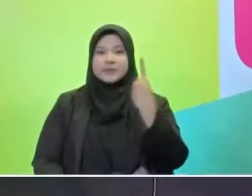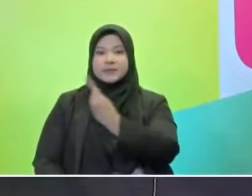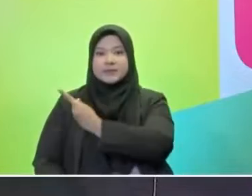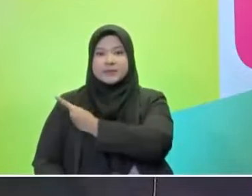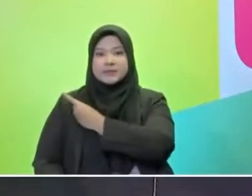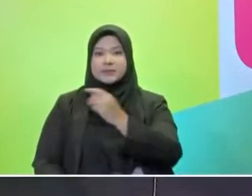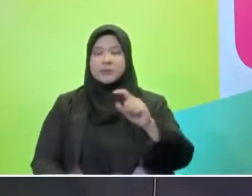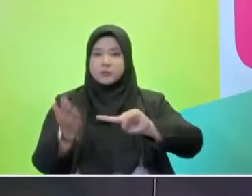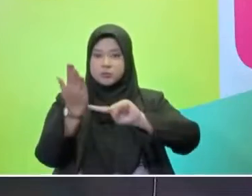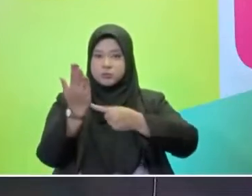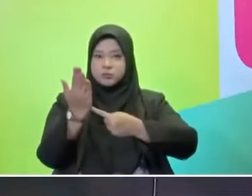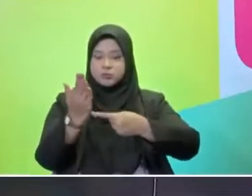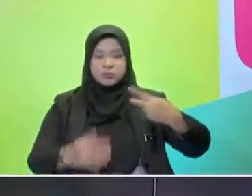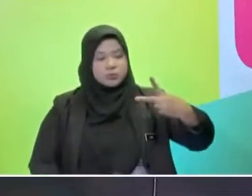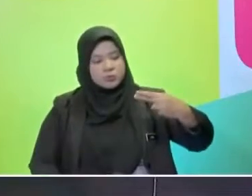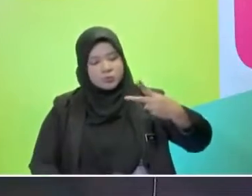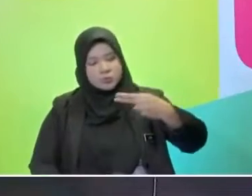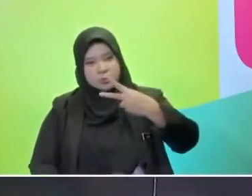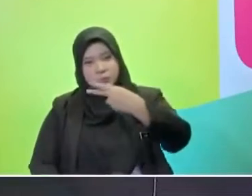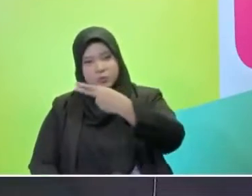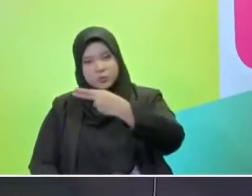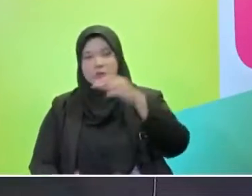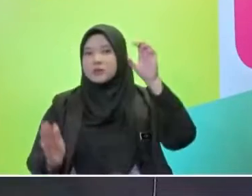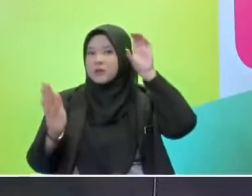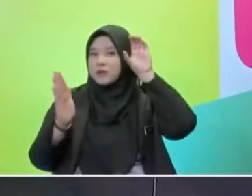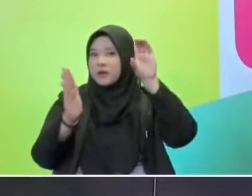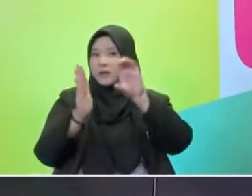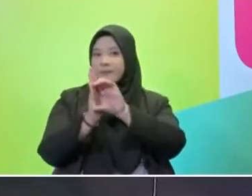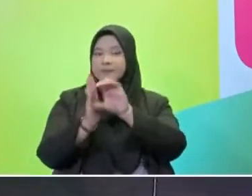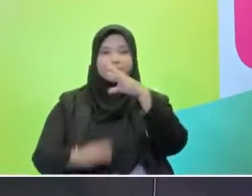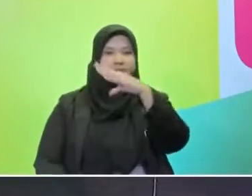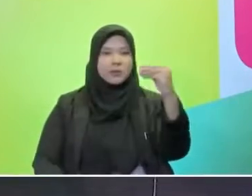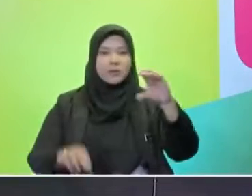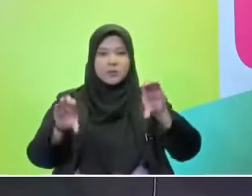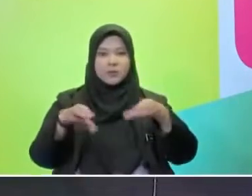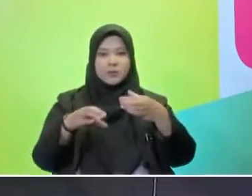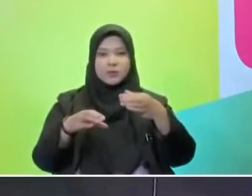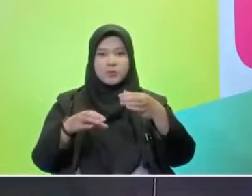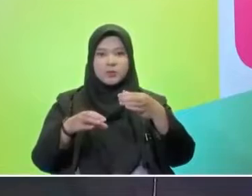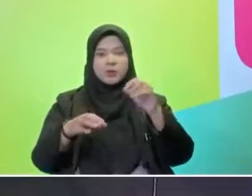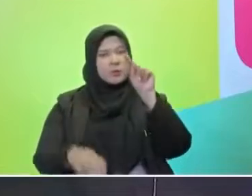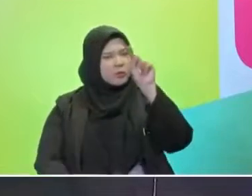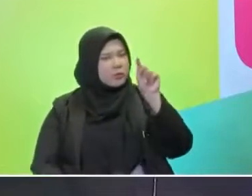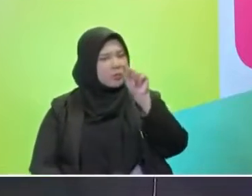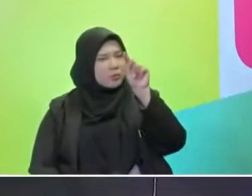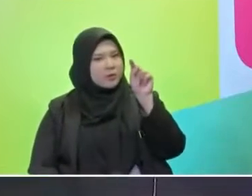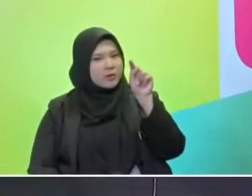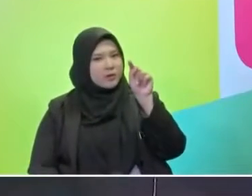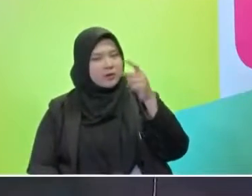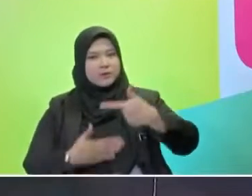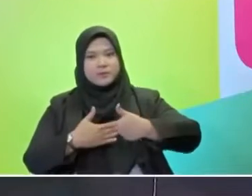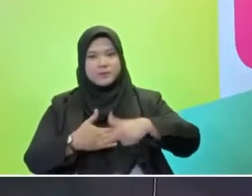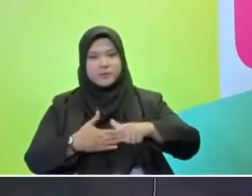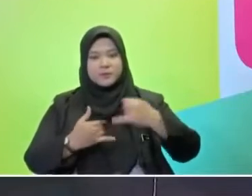Dan kita tebuk. Tebuk dia untuk kita lekat gambar lah. Kiranya untuk gantung. Okey. Dan tali. Tali. Jangan lupa